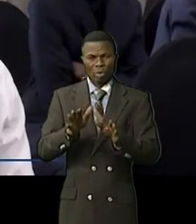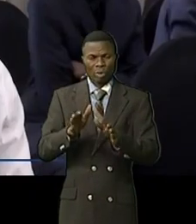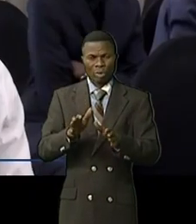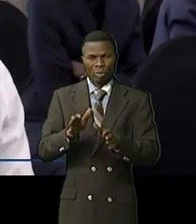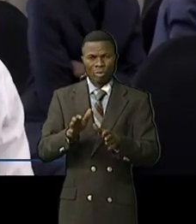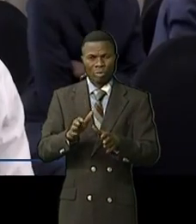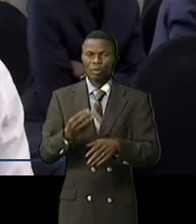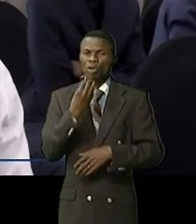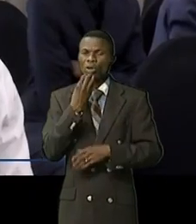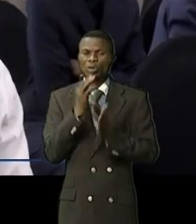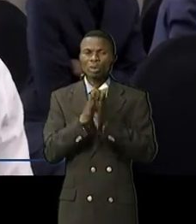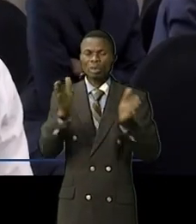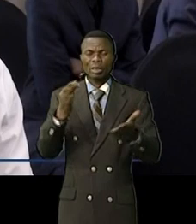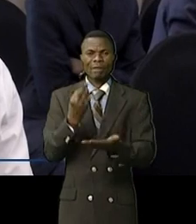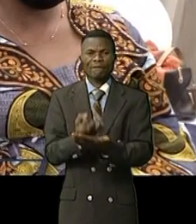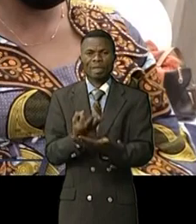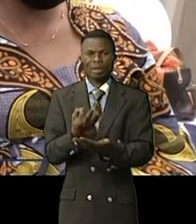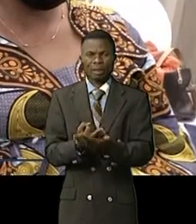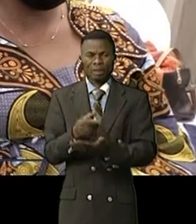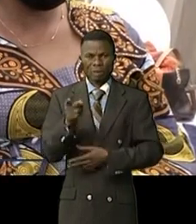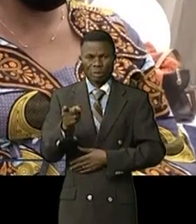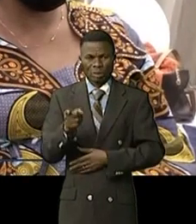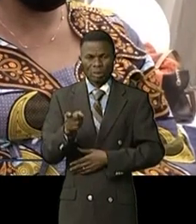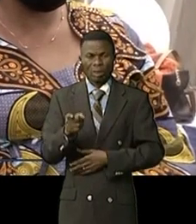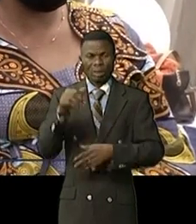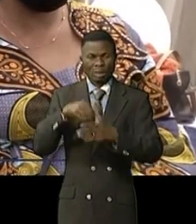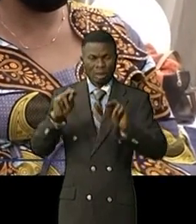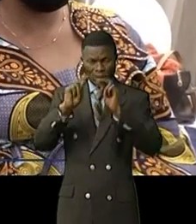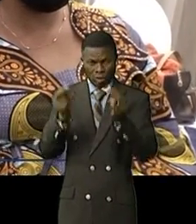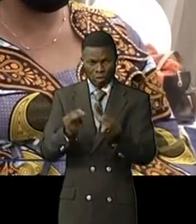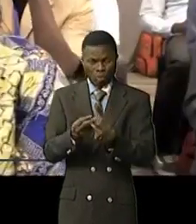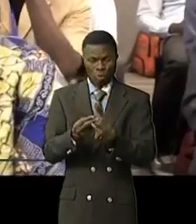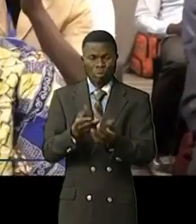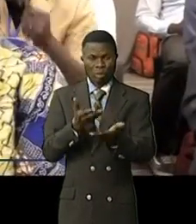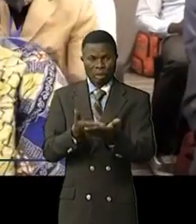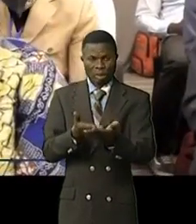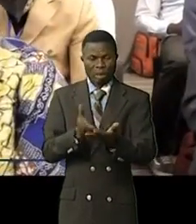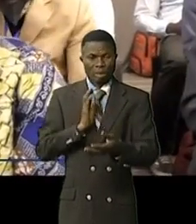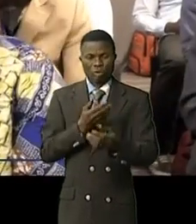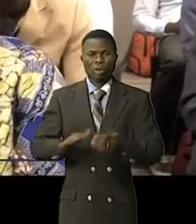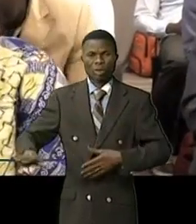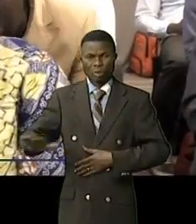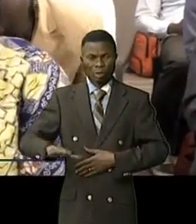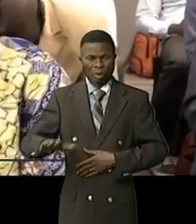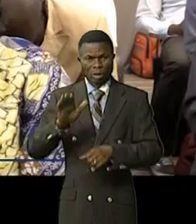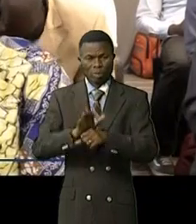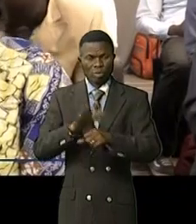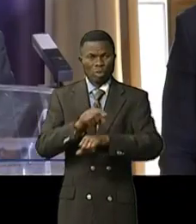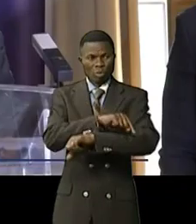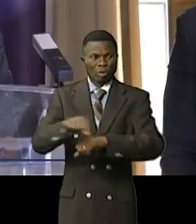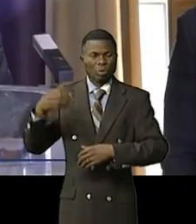de l'inspection générale des finances. Et au sein du gouvernement de la République et des différentes